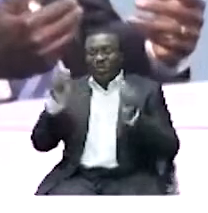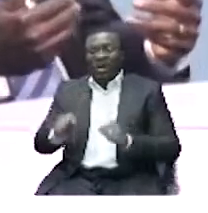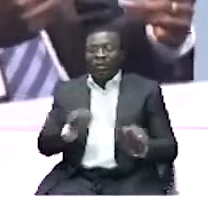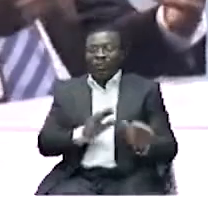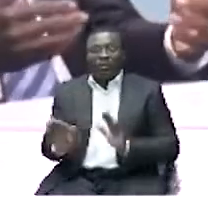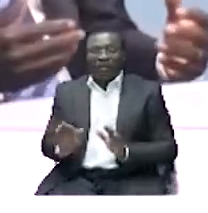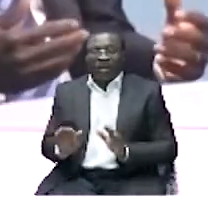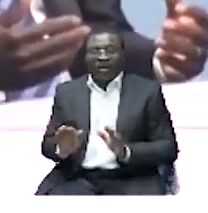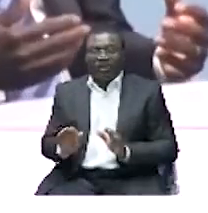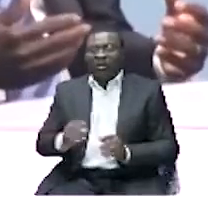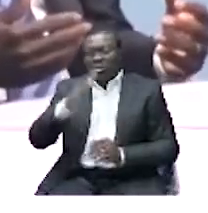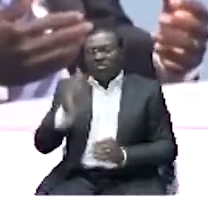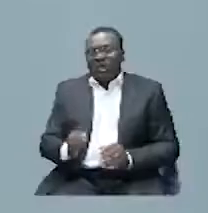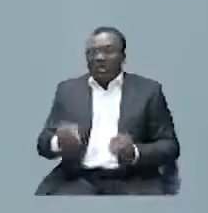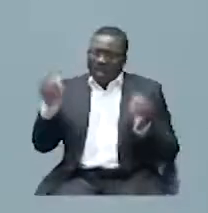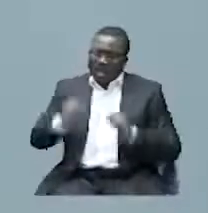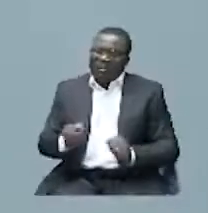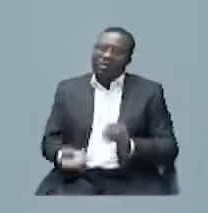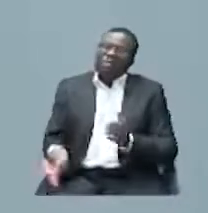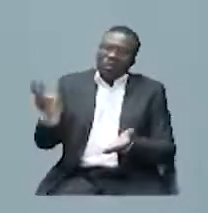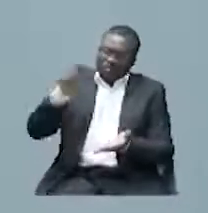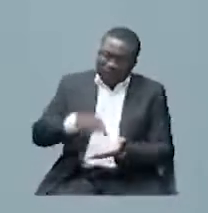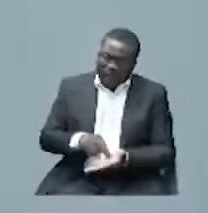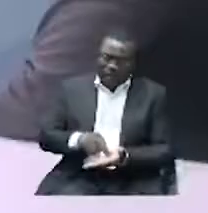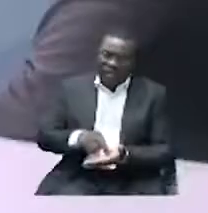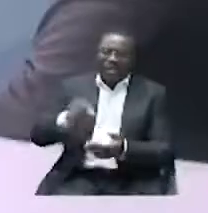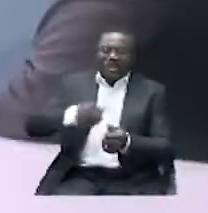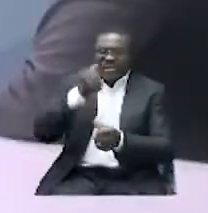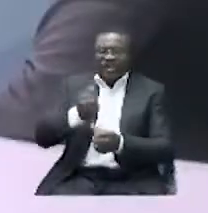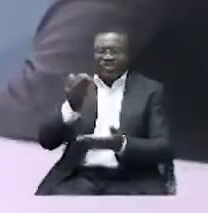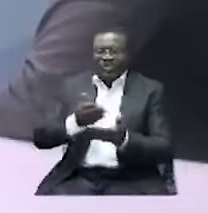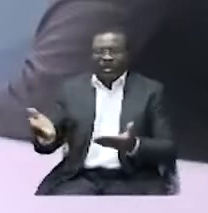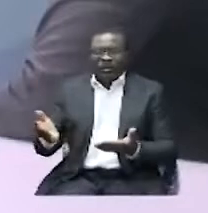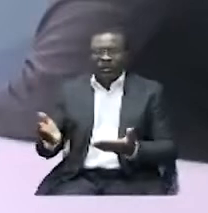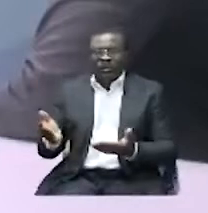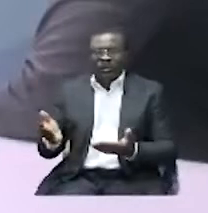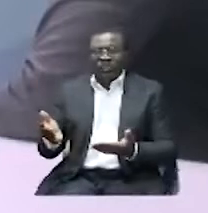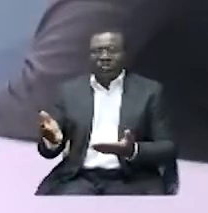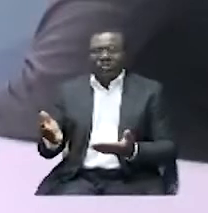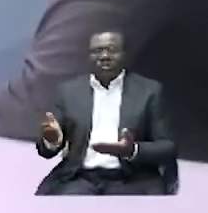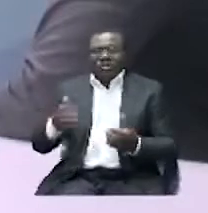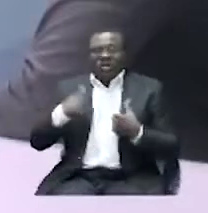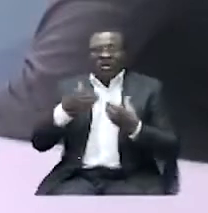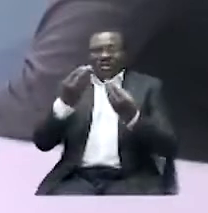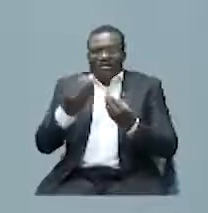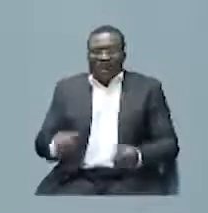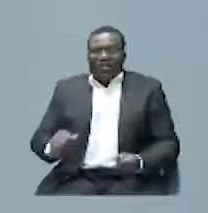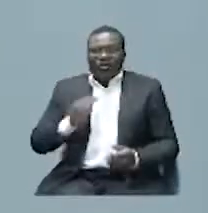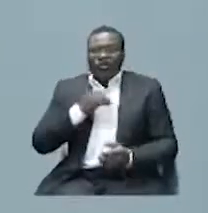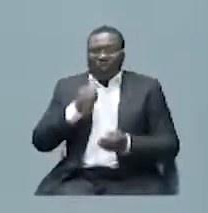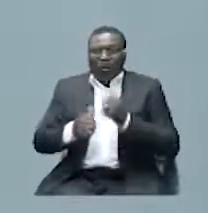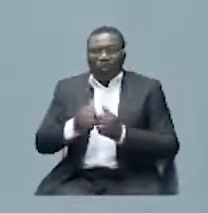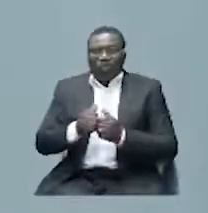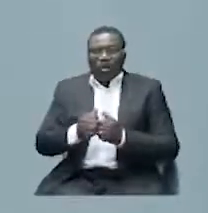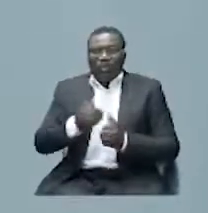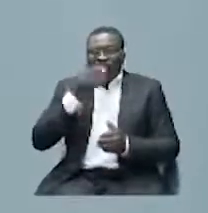capable de renaître. Le Bénin est capable d'instruire quelque chose qui va résoudre nos problèmes